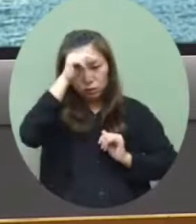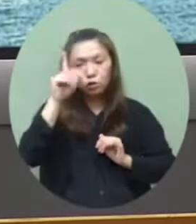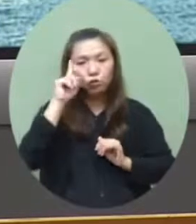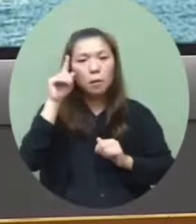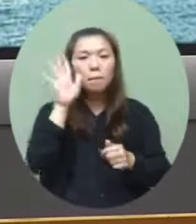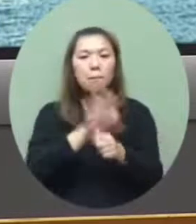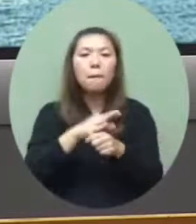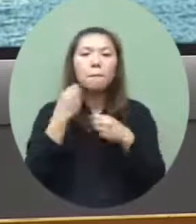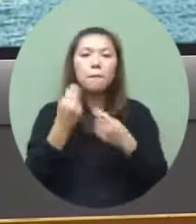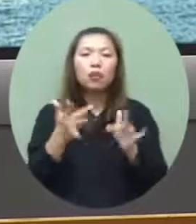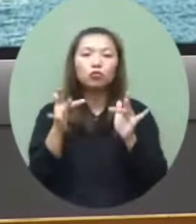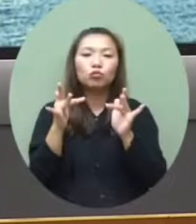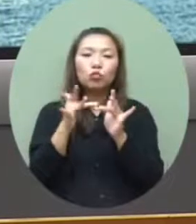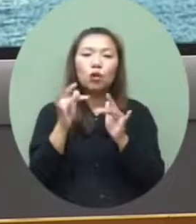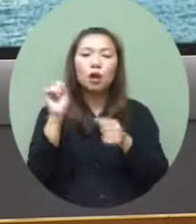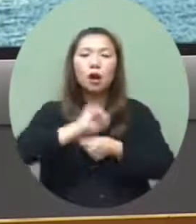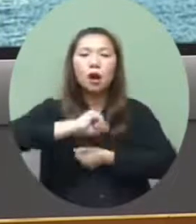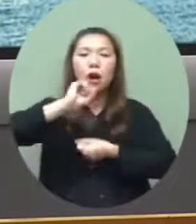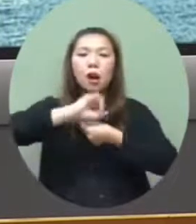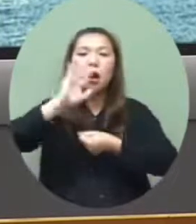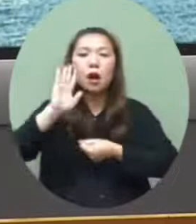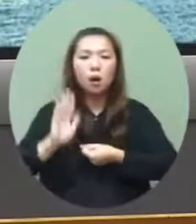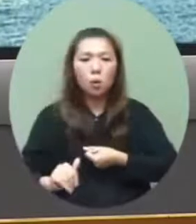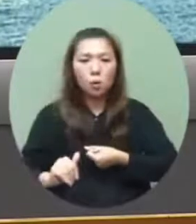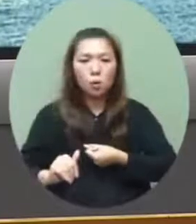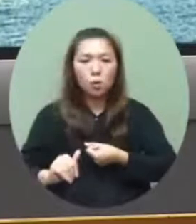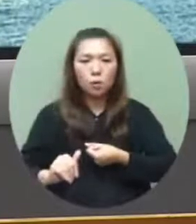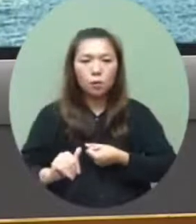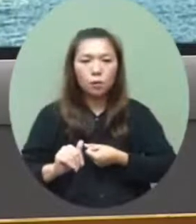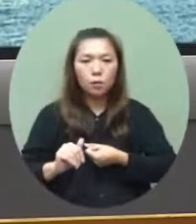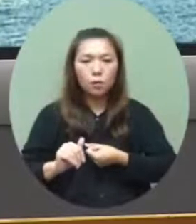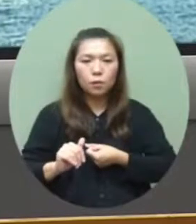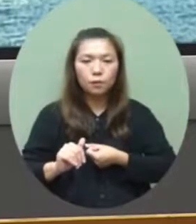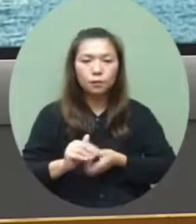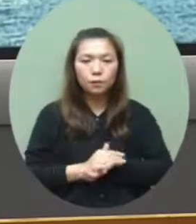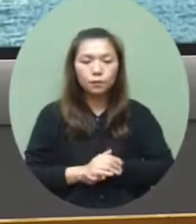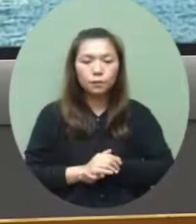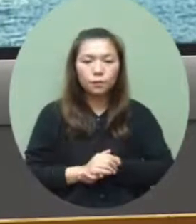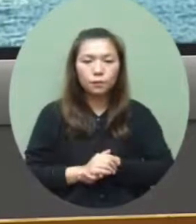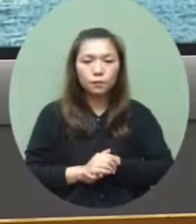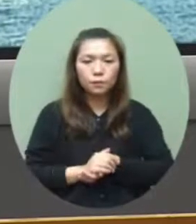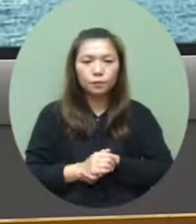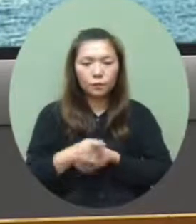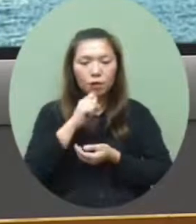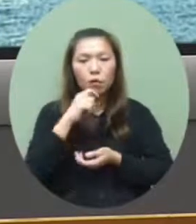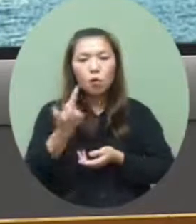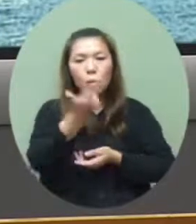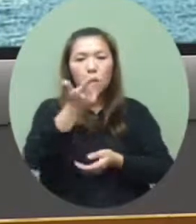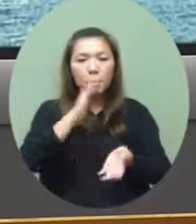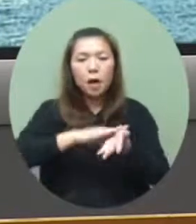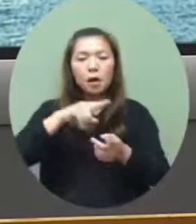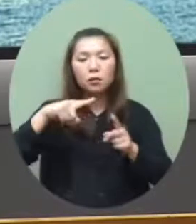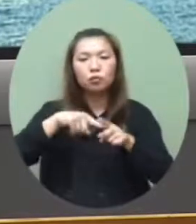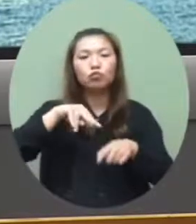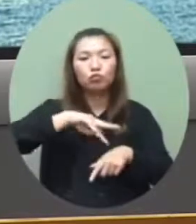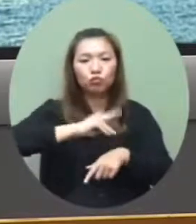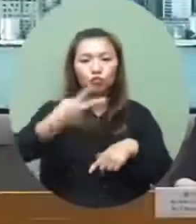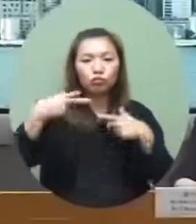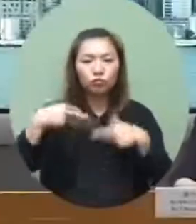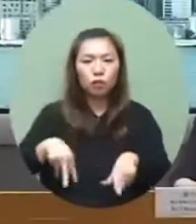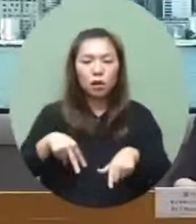patients can be discharged from our private public hospitals. 下一題，